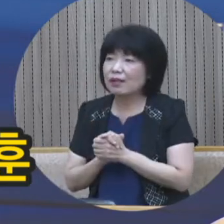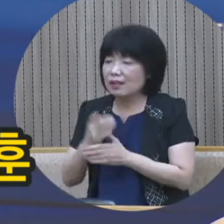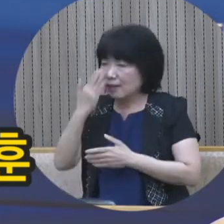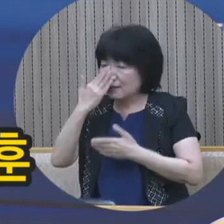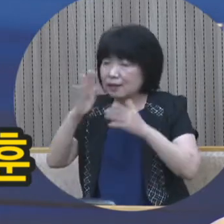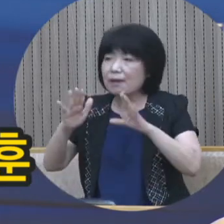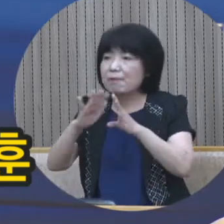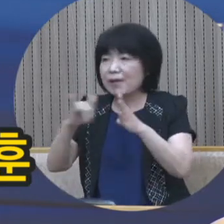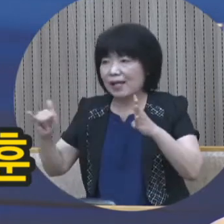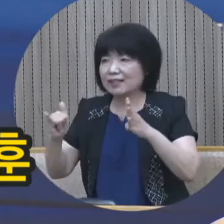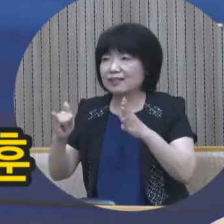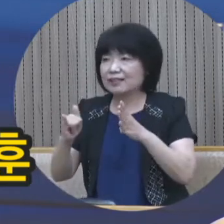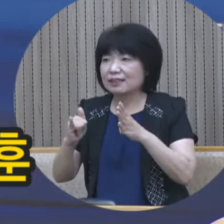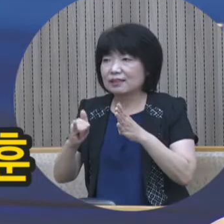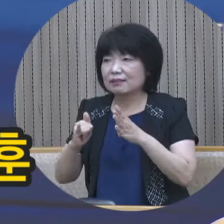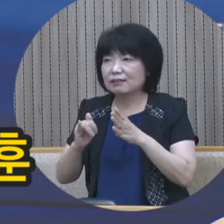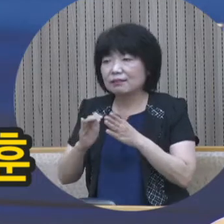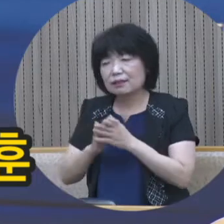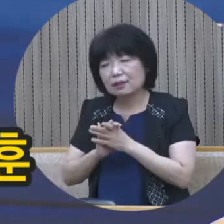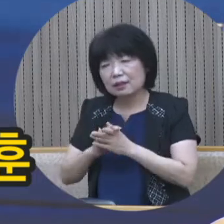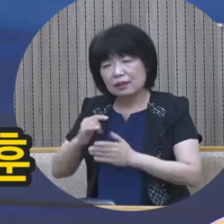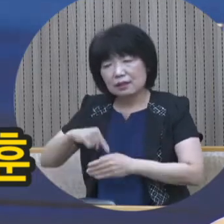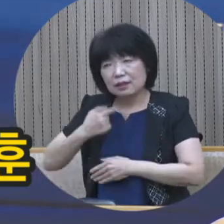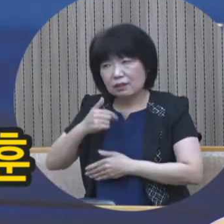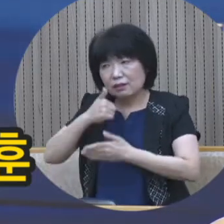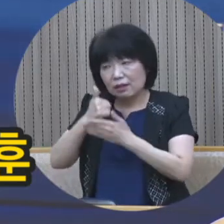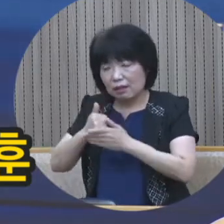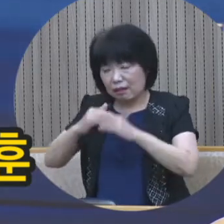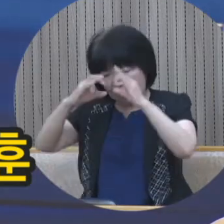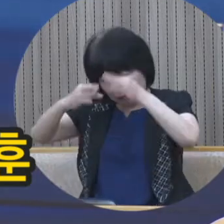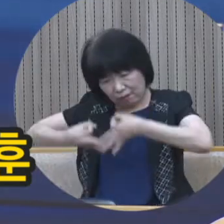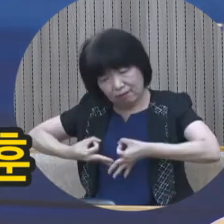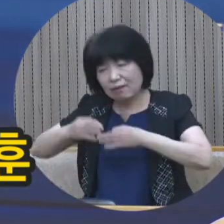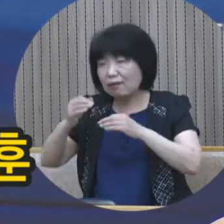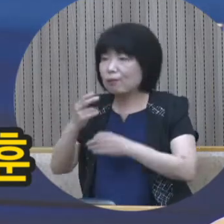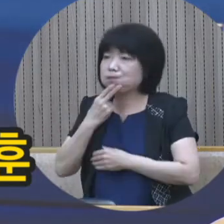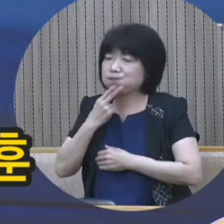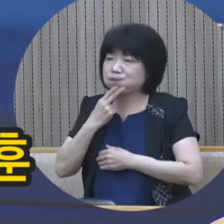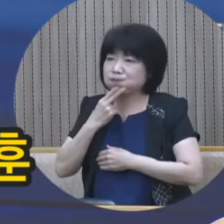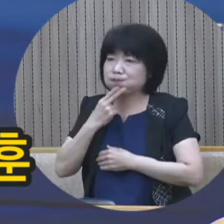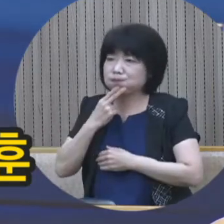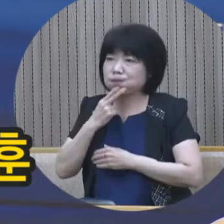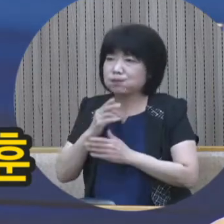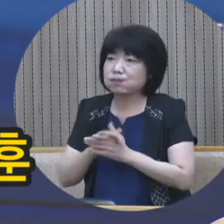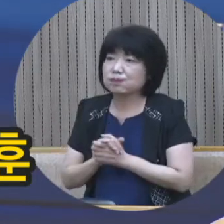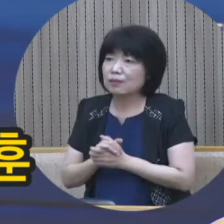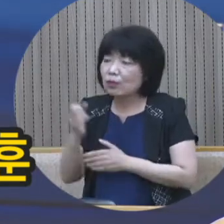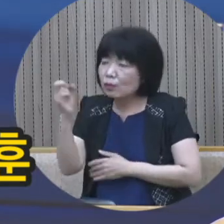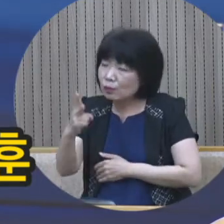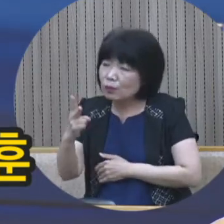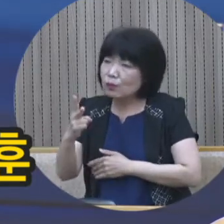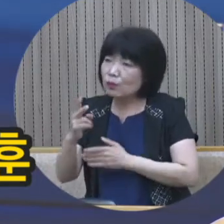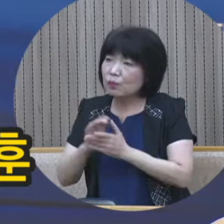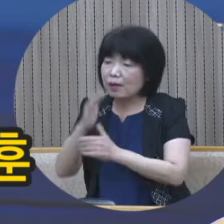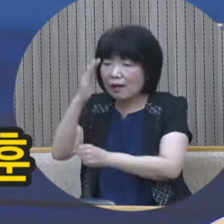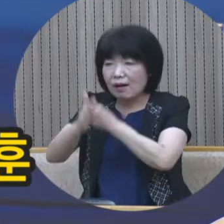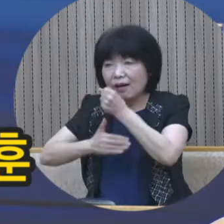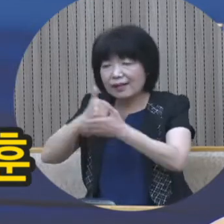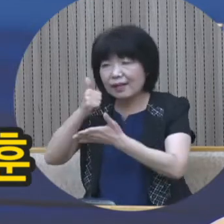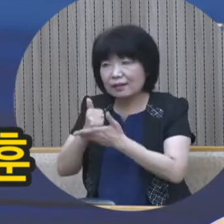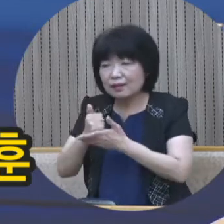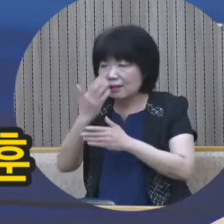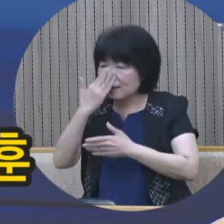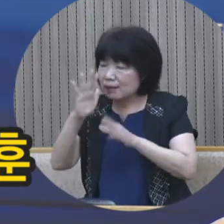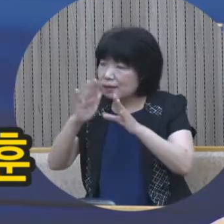이스라엘 백성들은 자기들의 죄를 뒤돌아보지 않았어요. 그리고 하나님께서